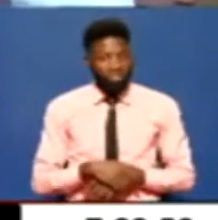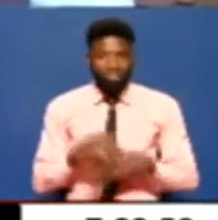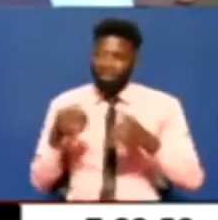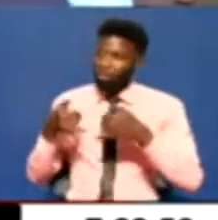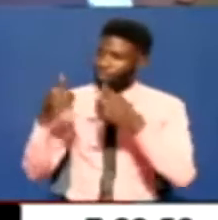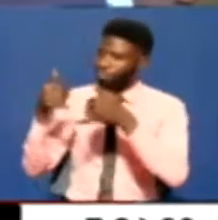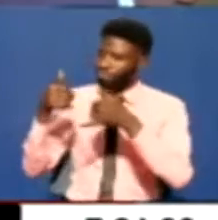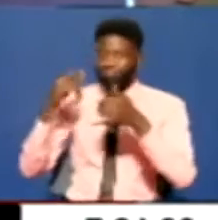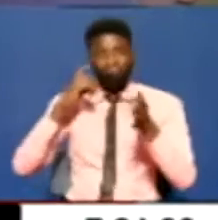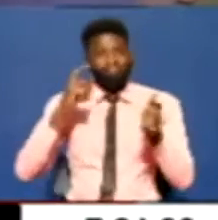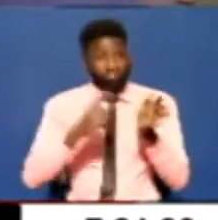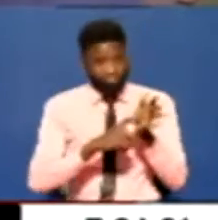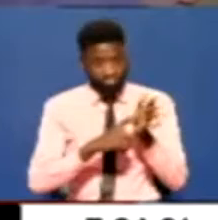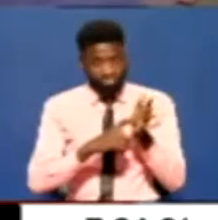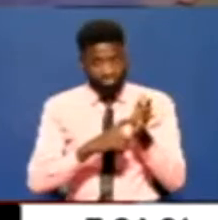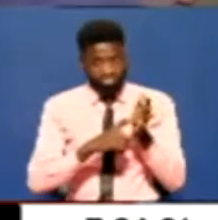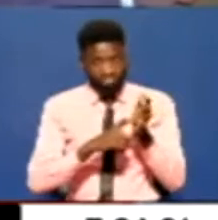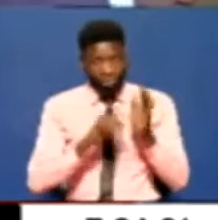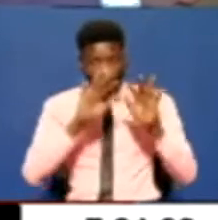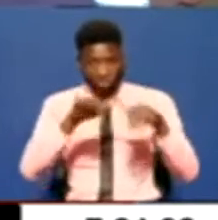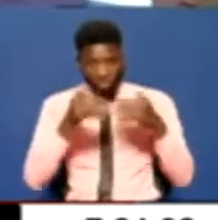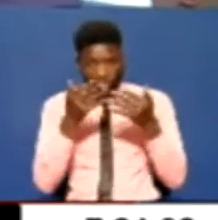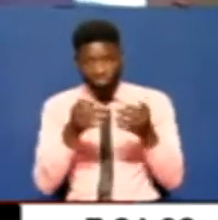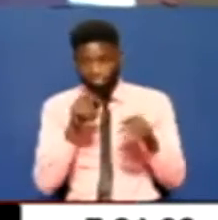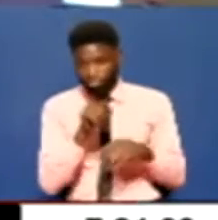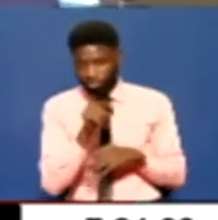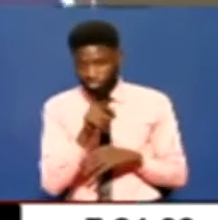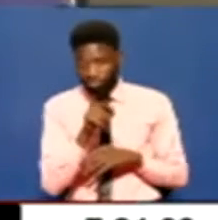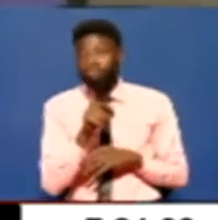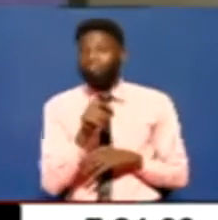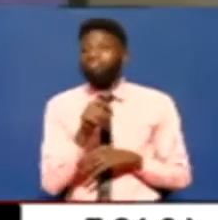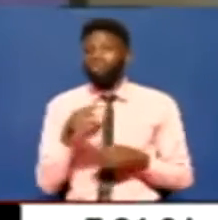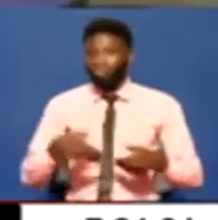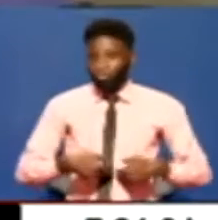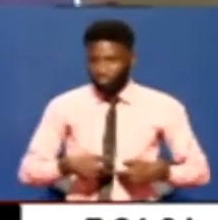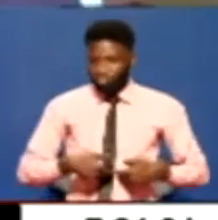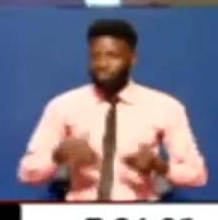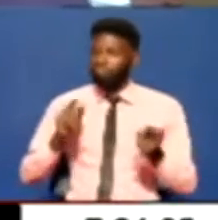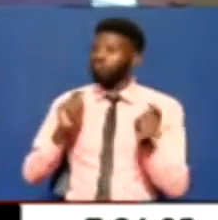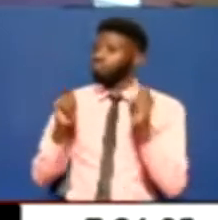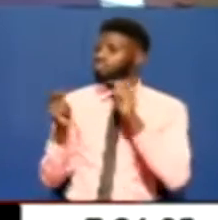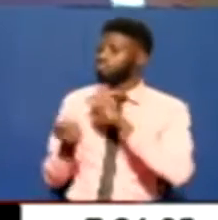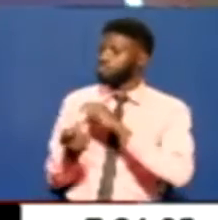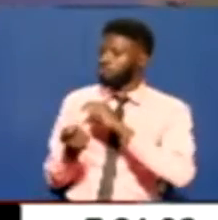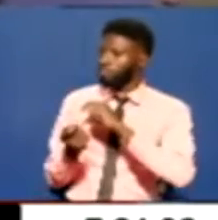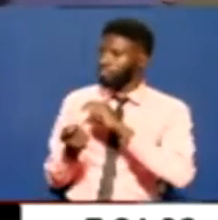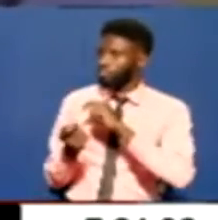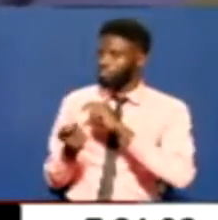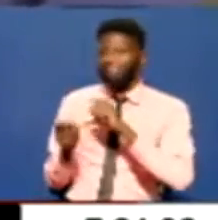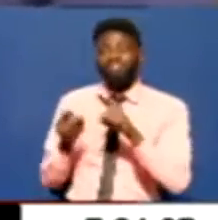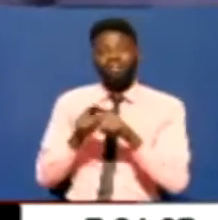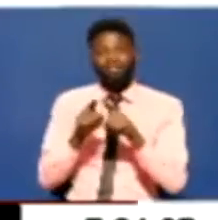transformed, various sports disciplines have been promoted, and careers in sports have